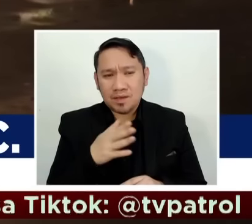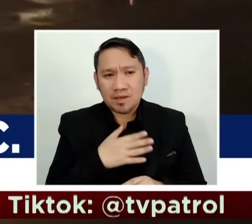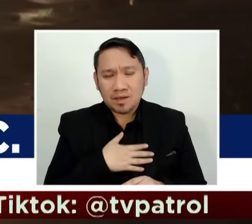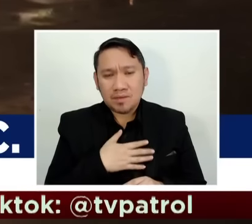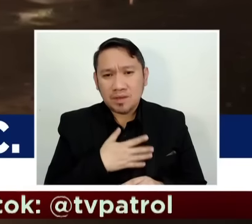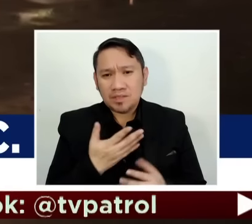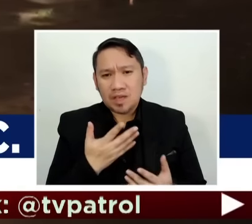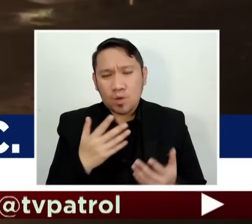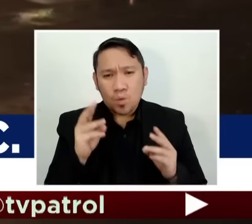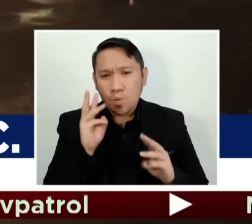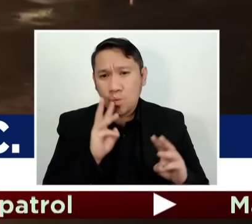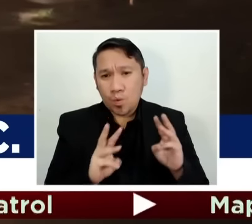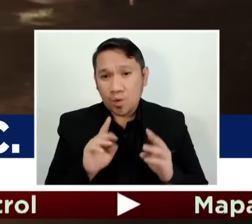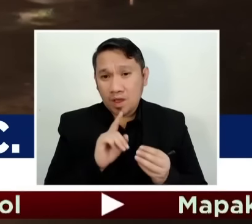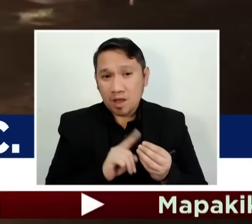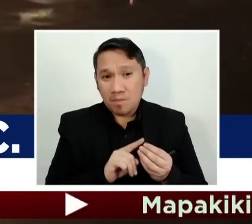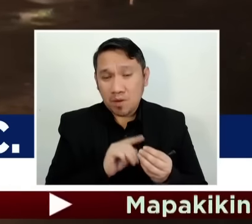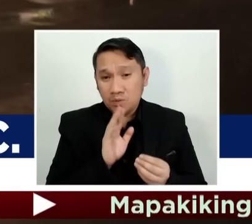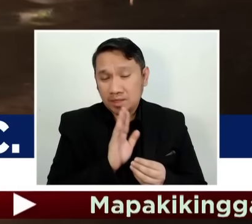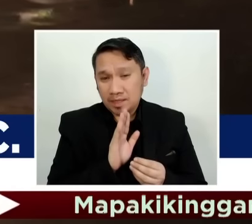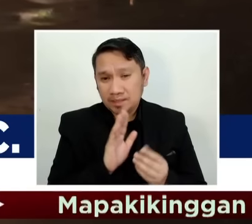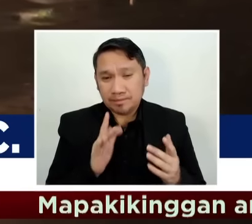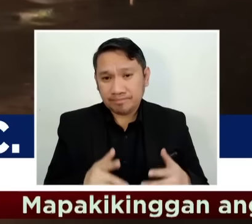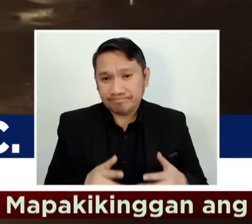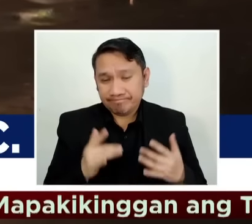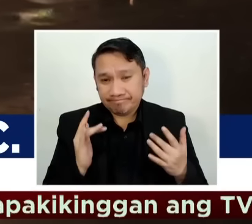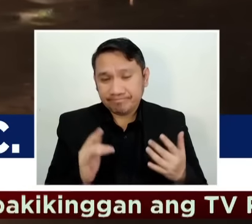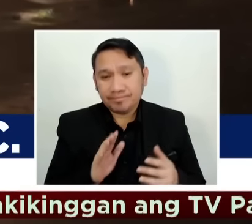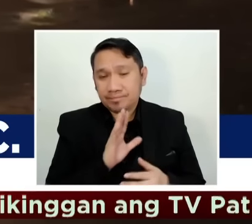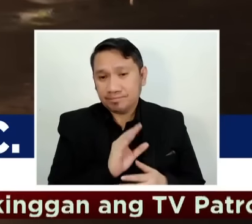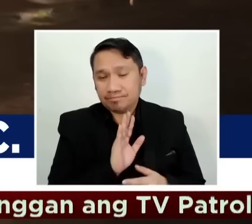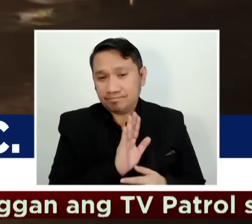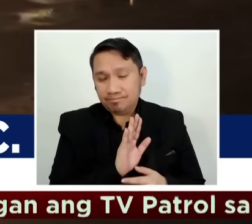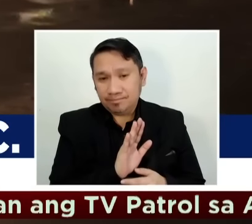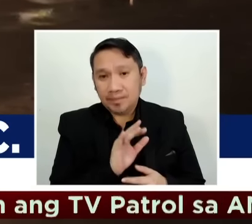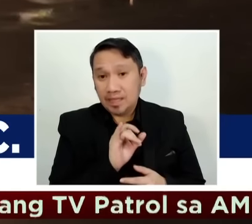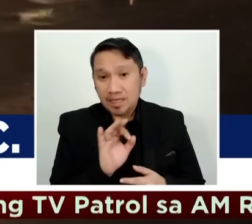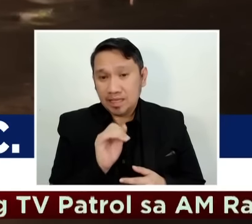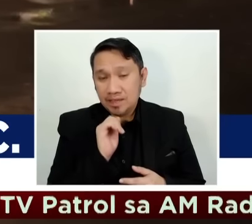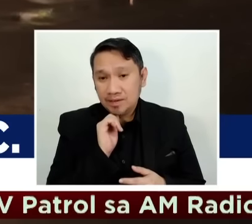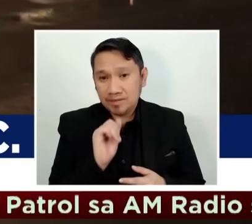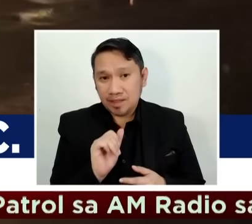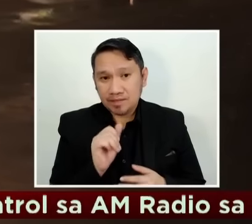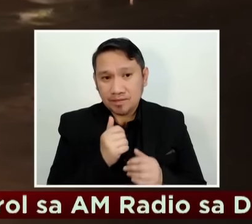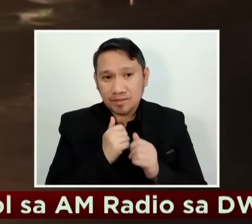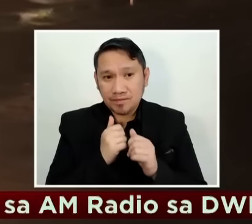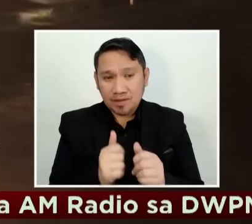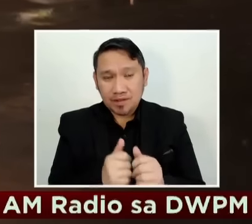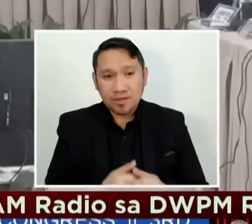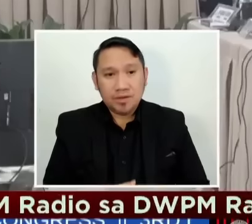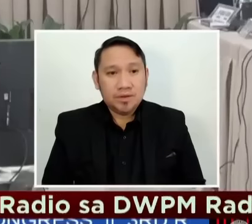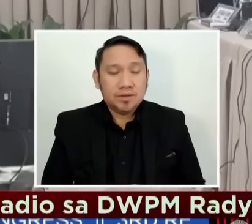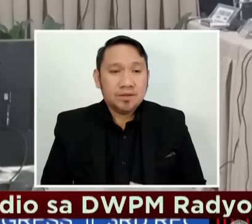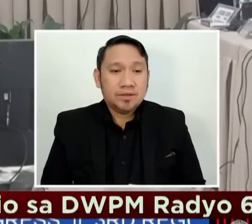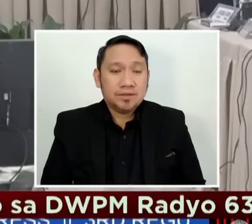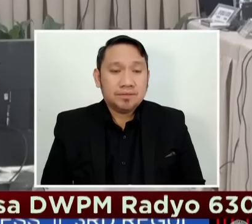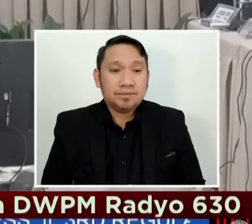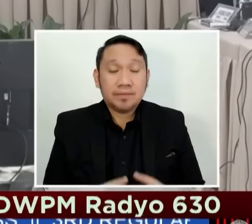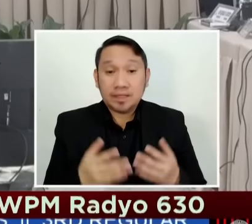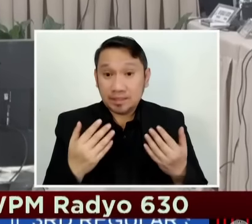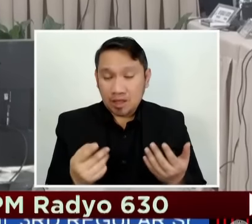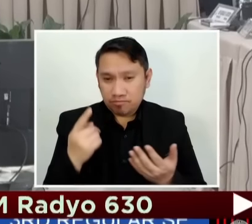nangangamba rin para sa kanyang karera at sa sariling kaligtasan kung hindi siya susunod. Inungkat sa pagdinig